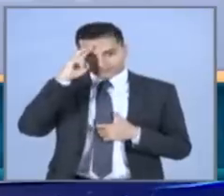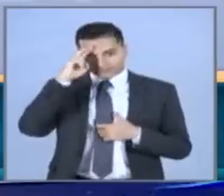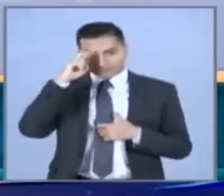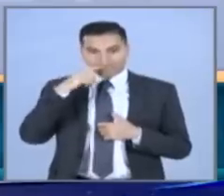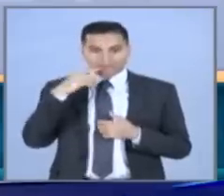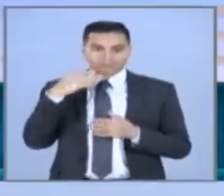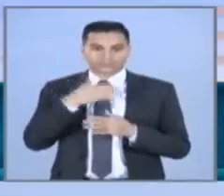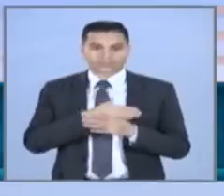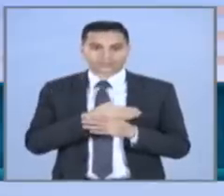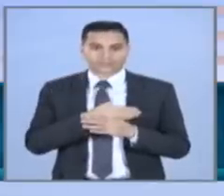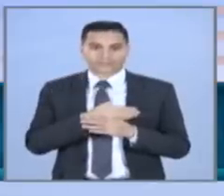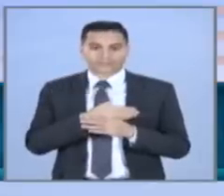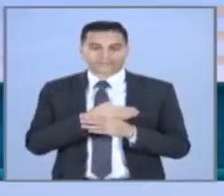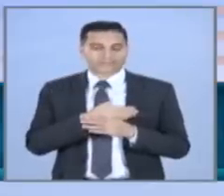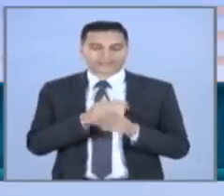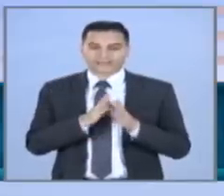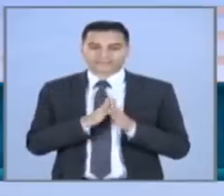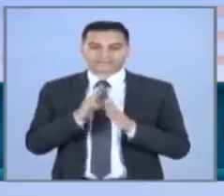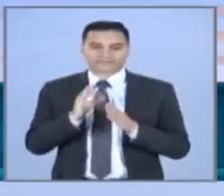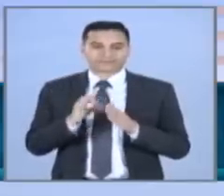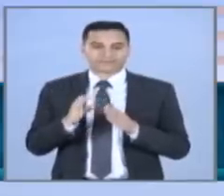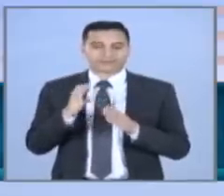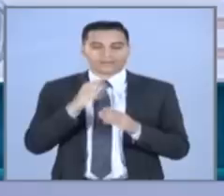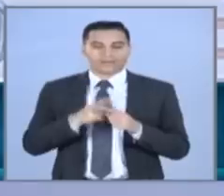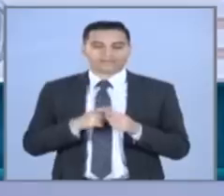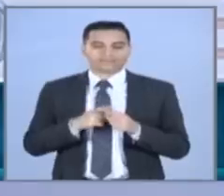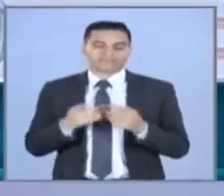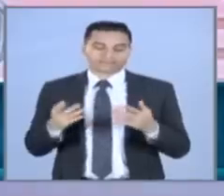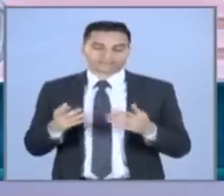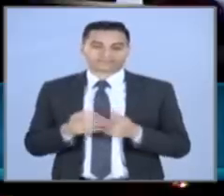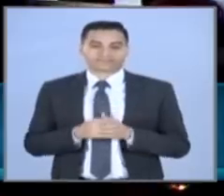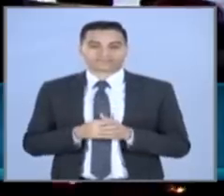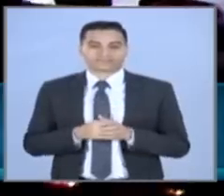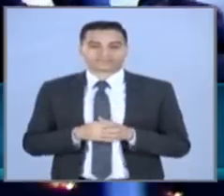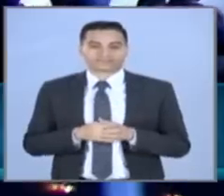روف شاو. للأسف الشديد إجابة خاطئة.